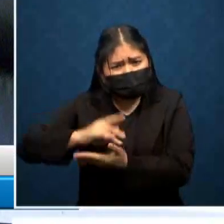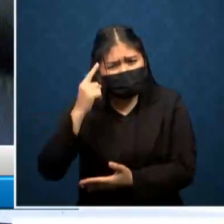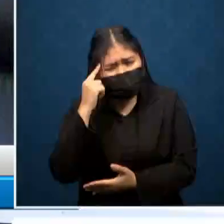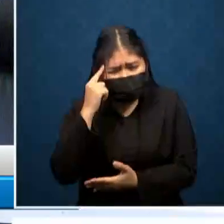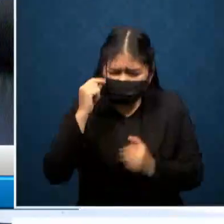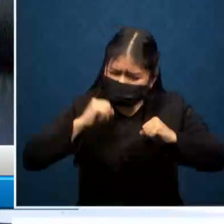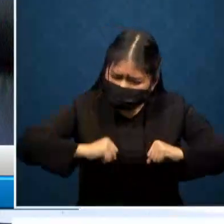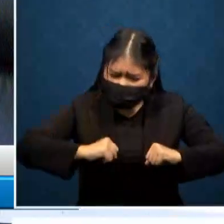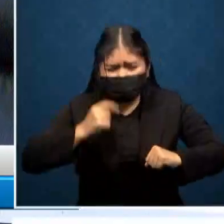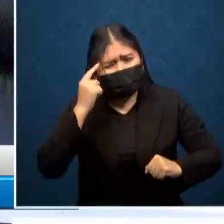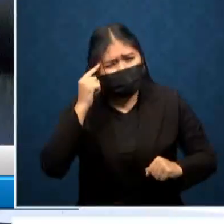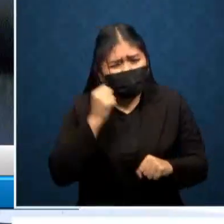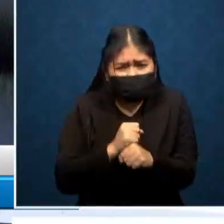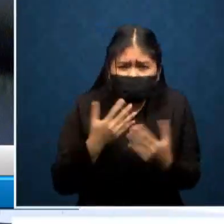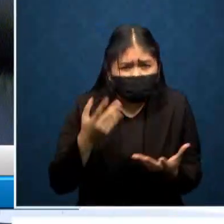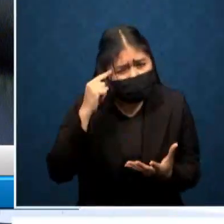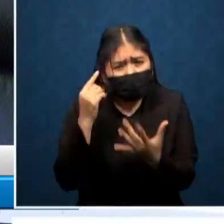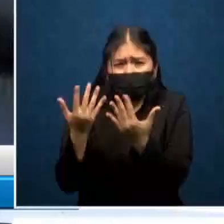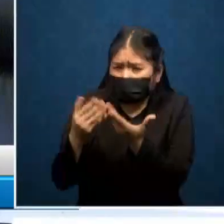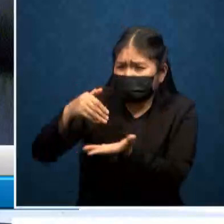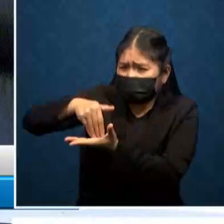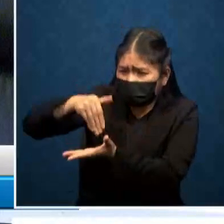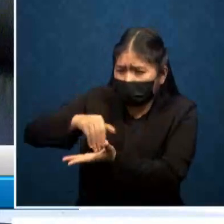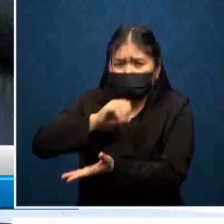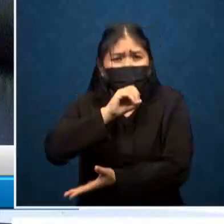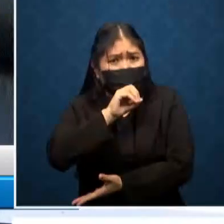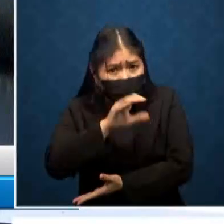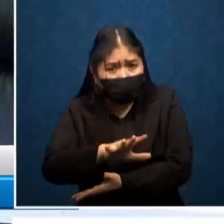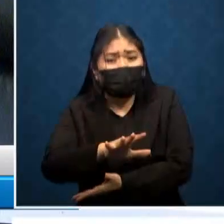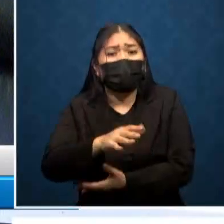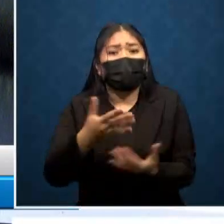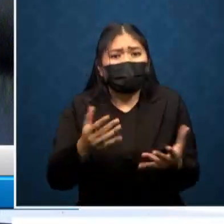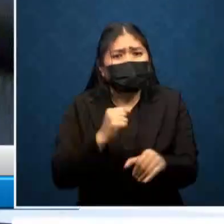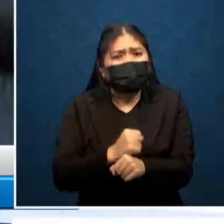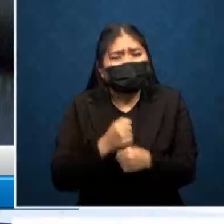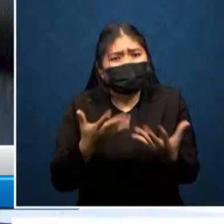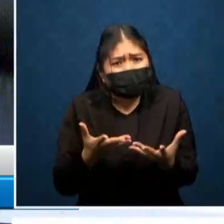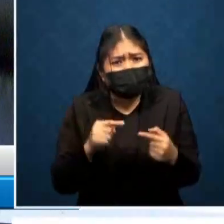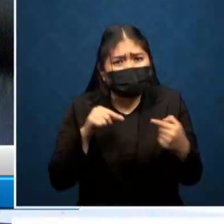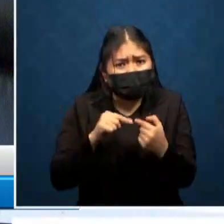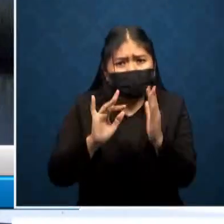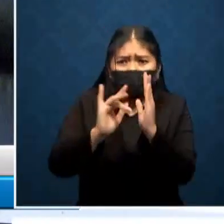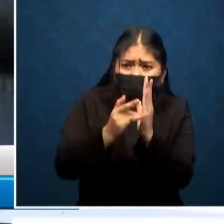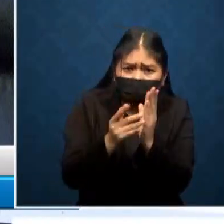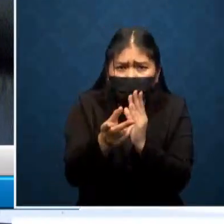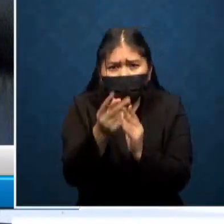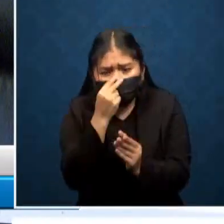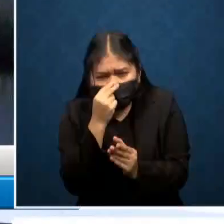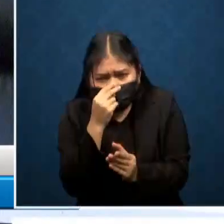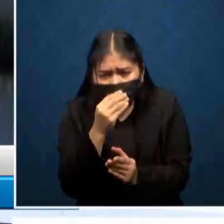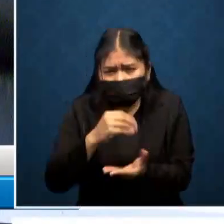ใจรอฟังจากส่วนกลางครับว่าจะออนไลน์ออนไซต์ออนแฮนด์ออนดีม